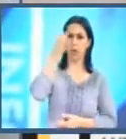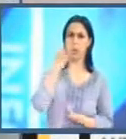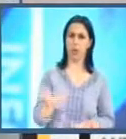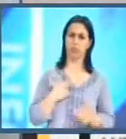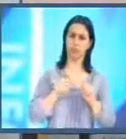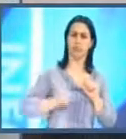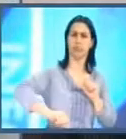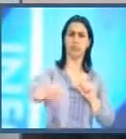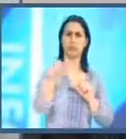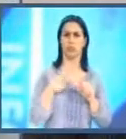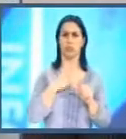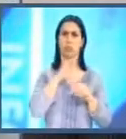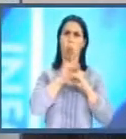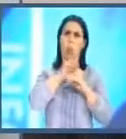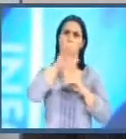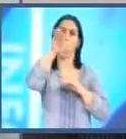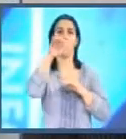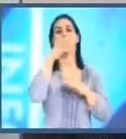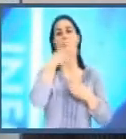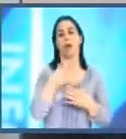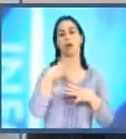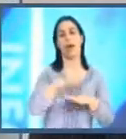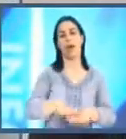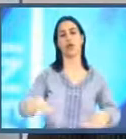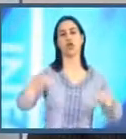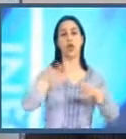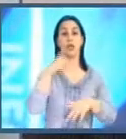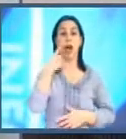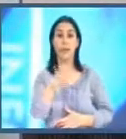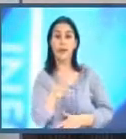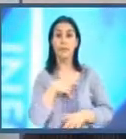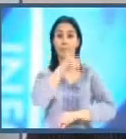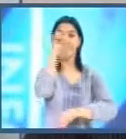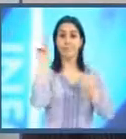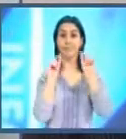bastant pronunciada, s'està produint un alentiment. Ja veurem què passa en els propers mesos, però